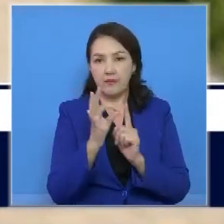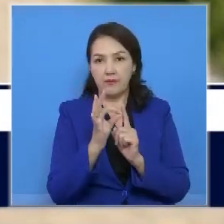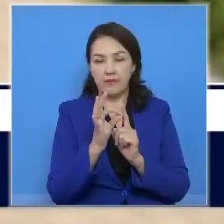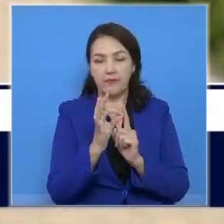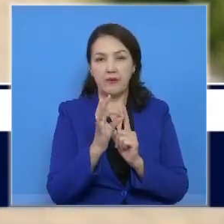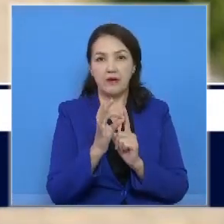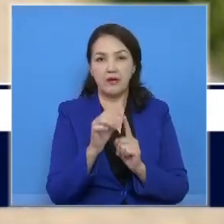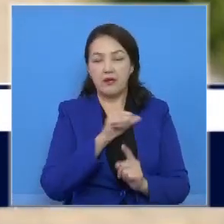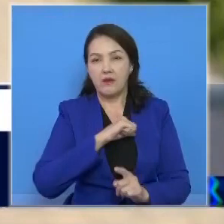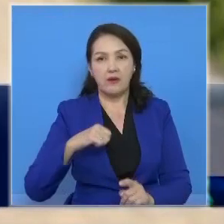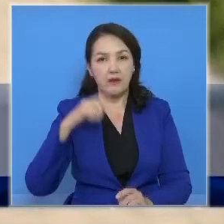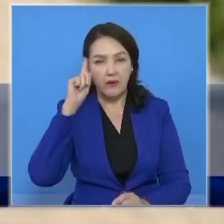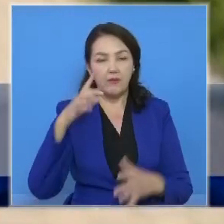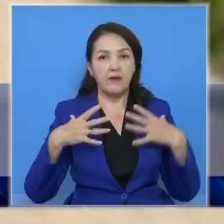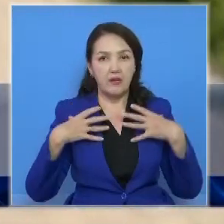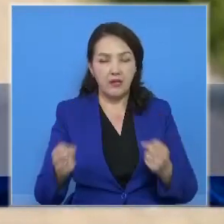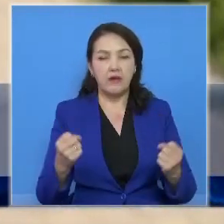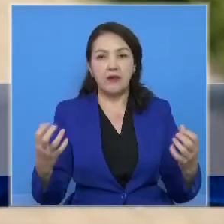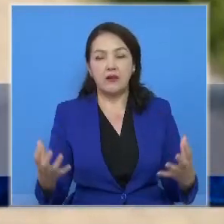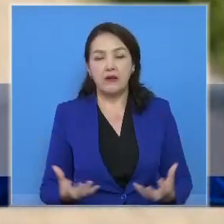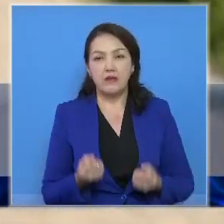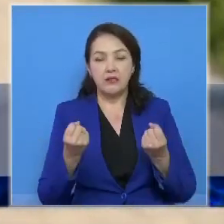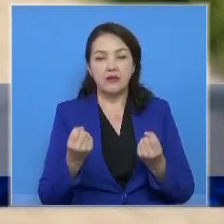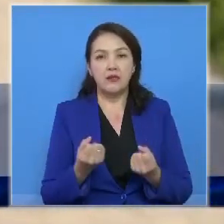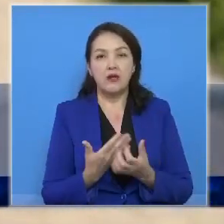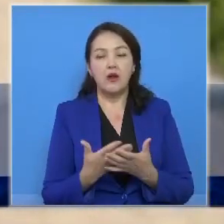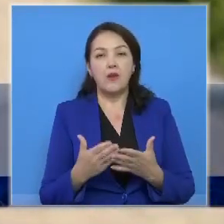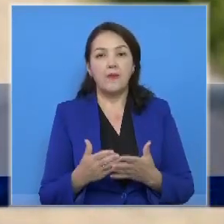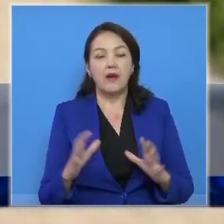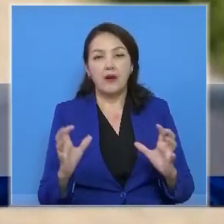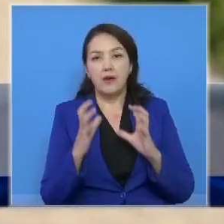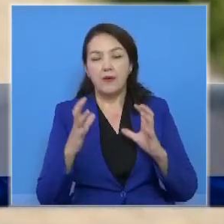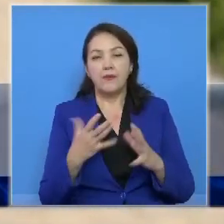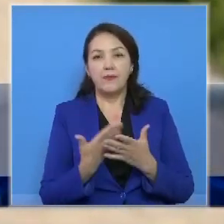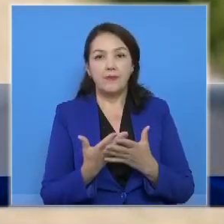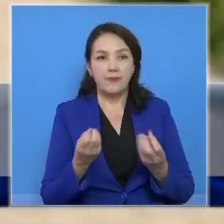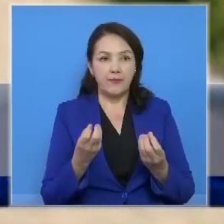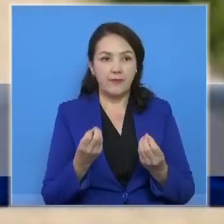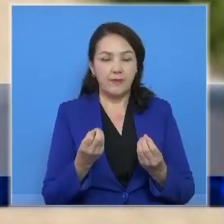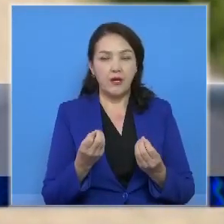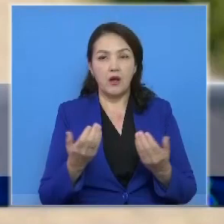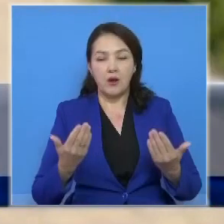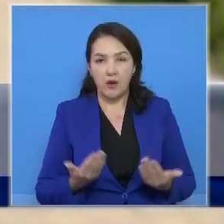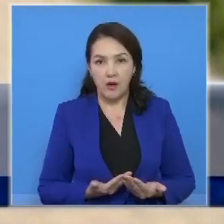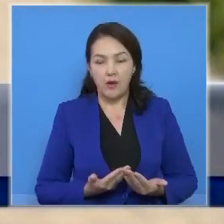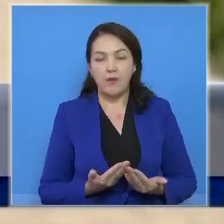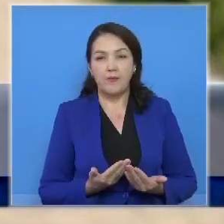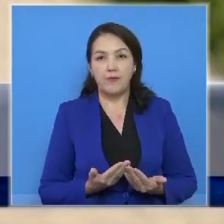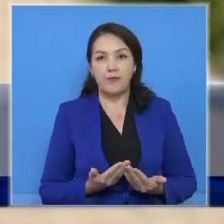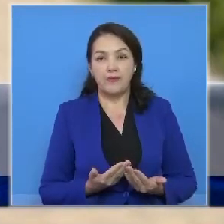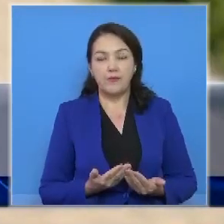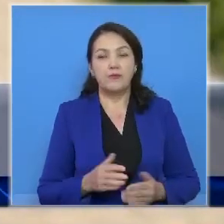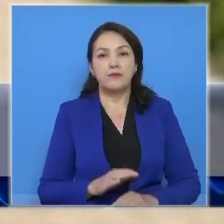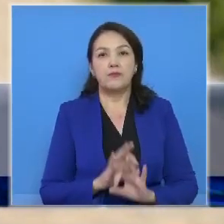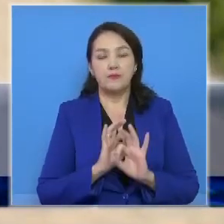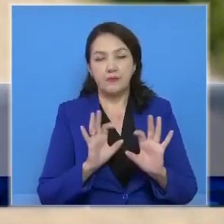енді өзіңіз білесіз, денсаулық сақтаудың негізгі миссиясы ол денсаулықты сақтау және салауатты өмір салтын